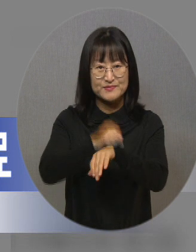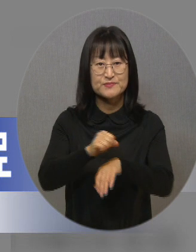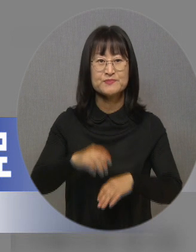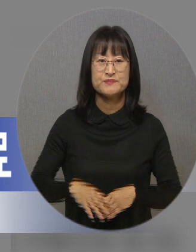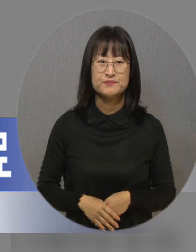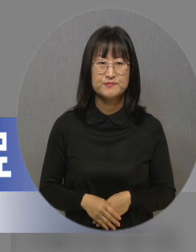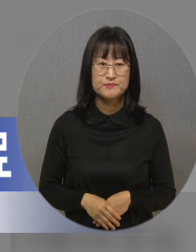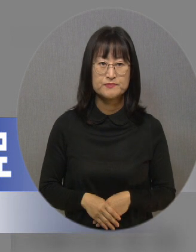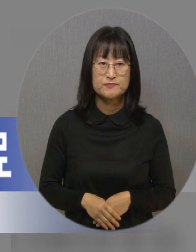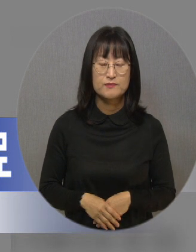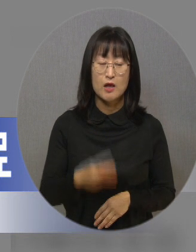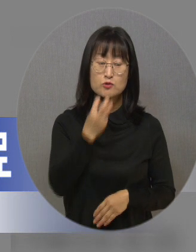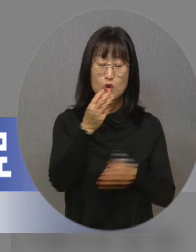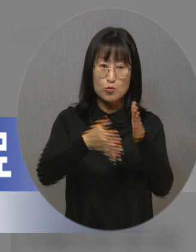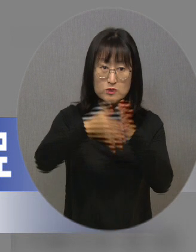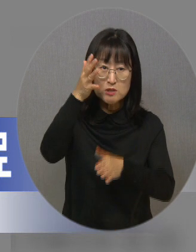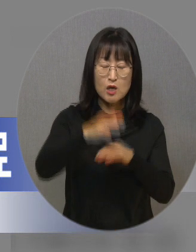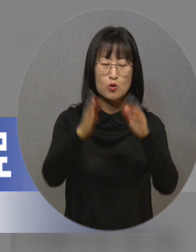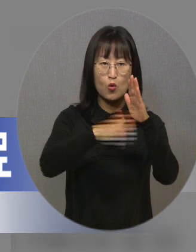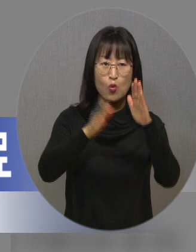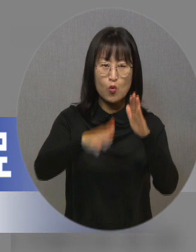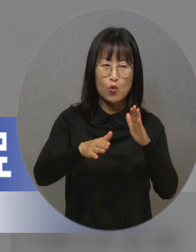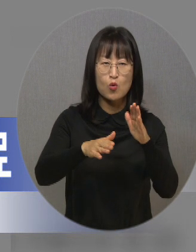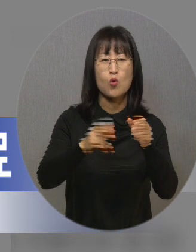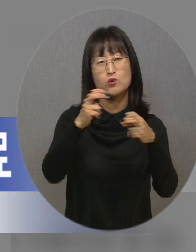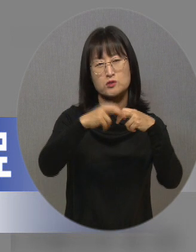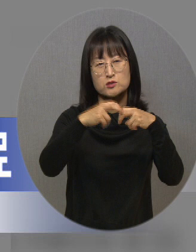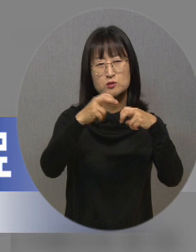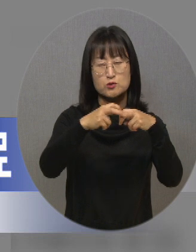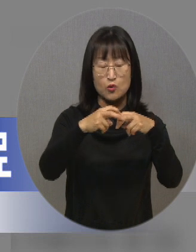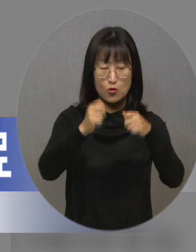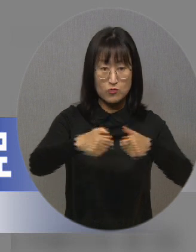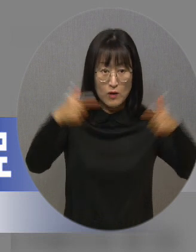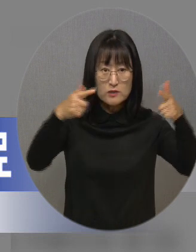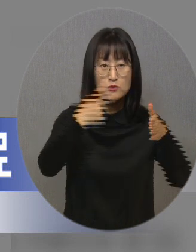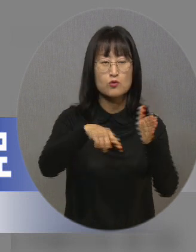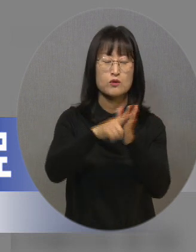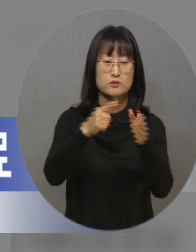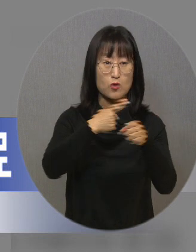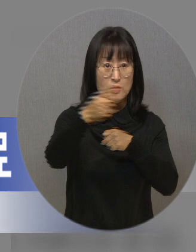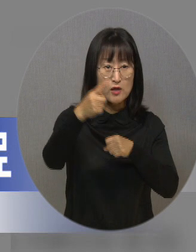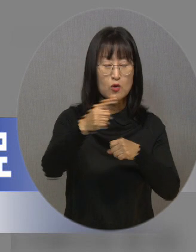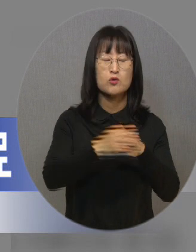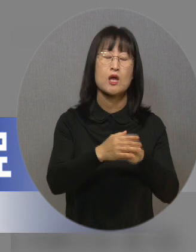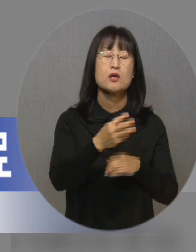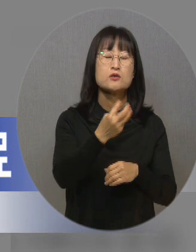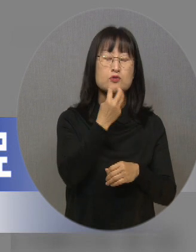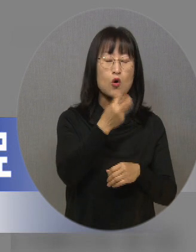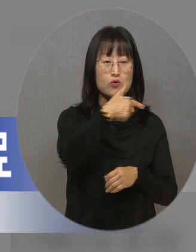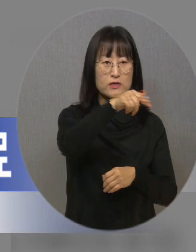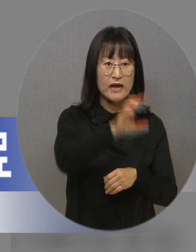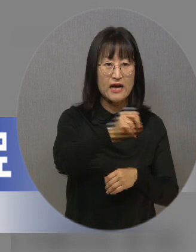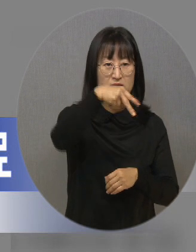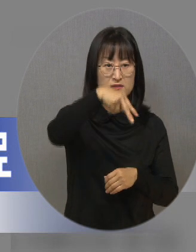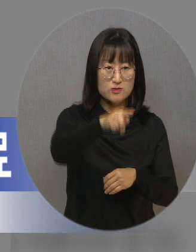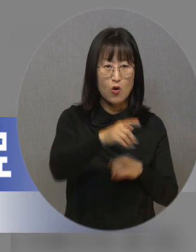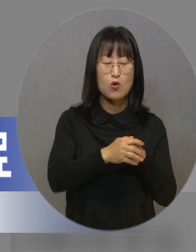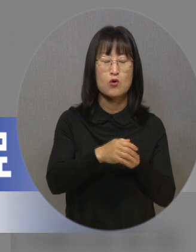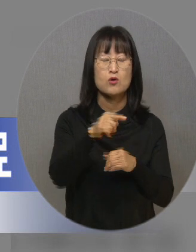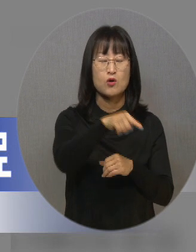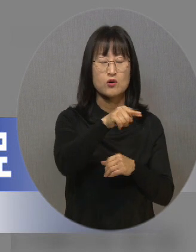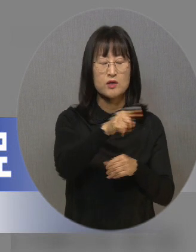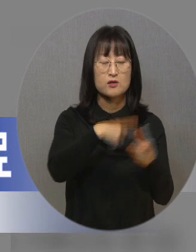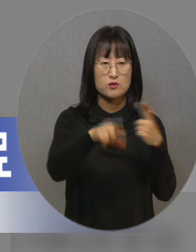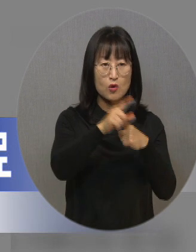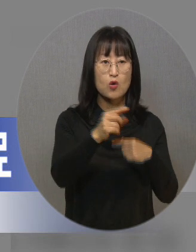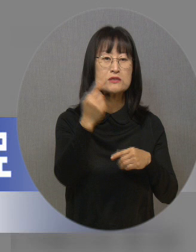소식입니다. 서울시는 공공의료 인프라를 확충하기 위해서 내년에 서울 강서구 등촌동에 서부 장애인치과병원을